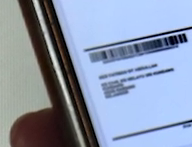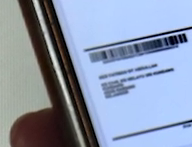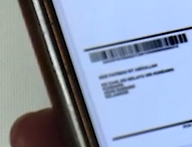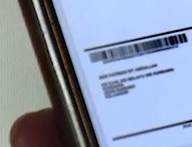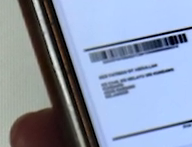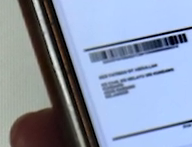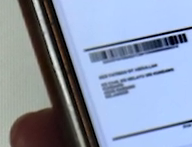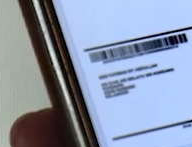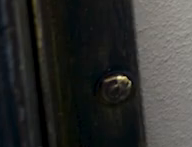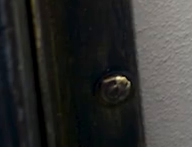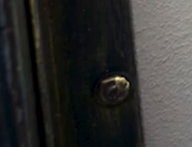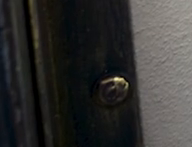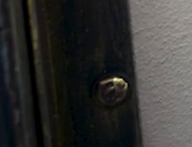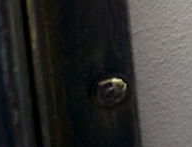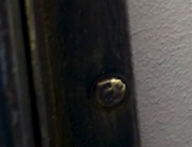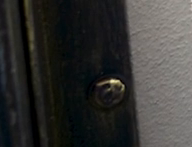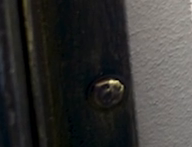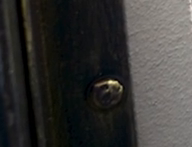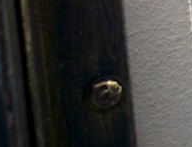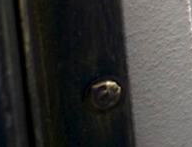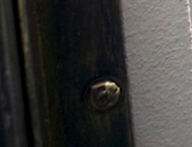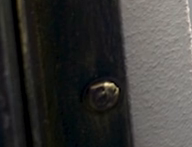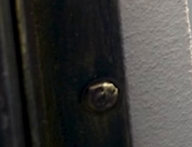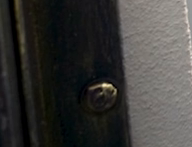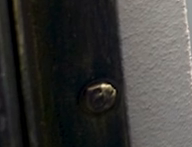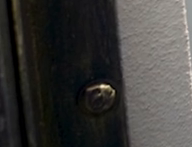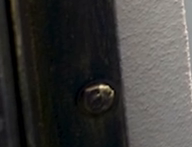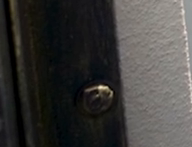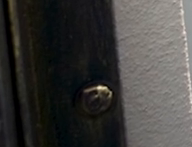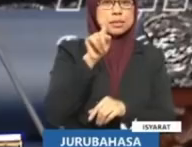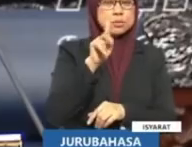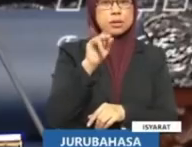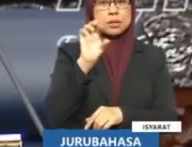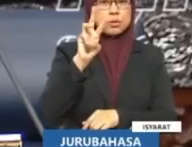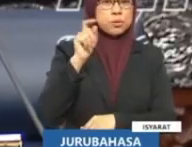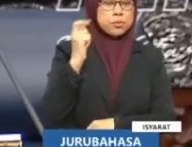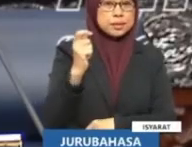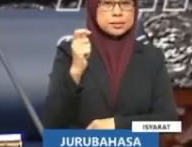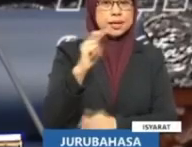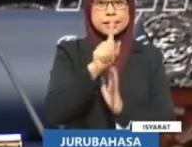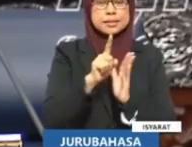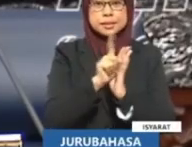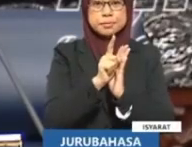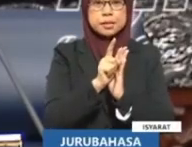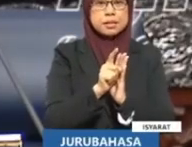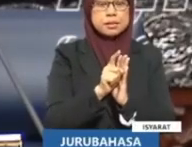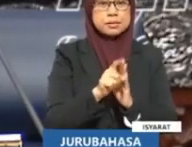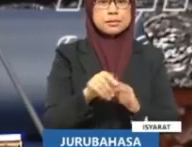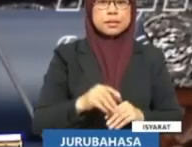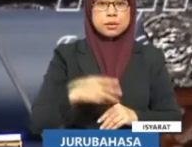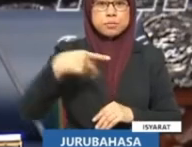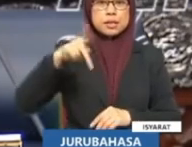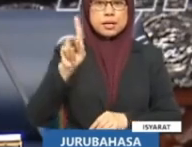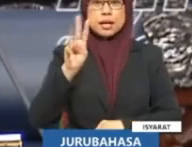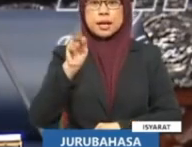masih dikekalkan dengan ribet2 sen1 kilowatt jam manakala pengguna bukan domestik